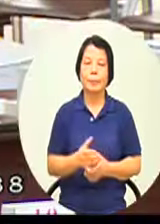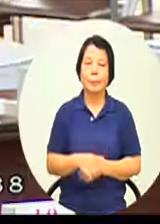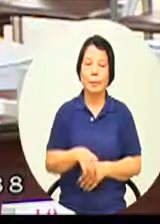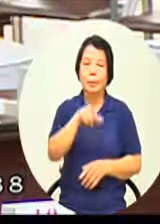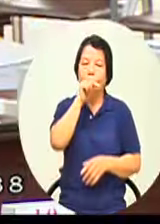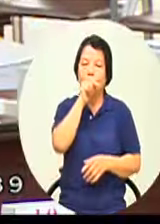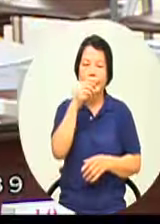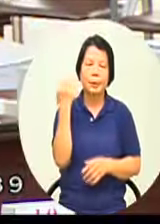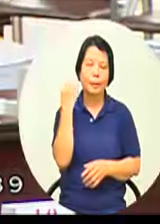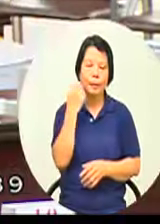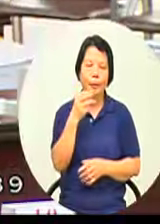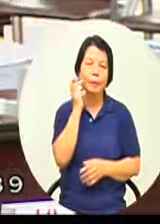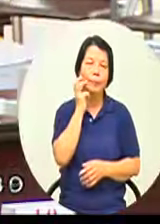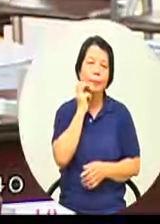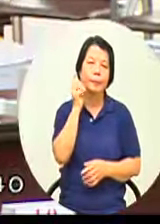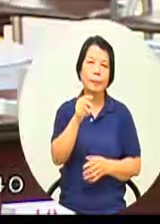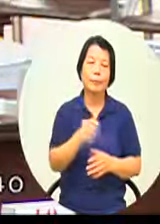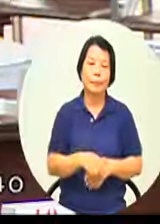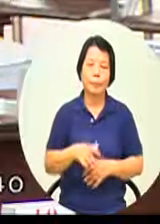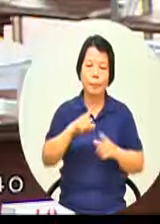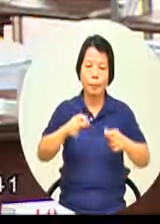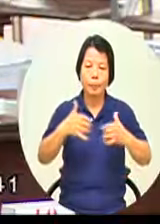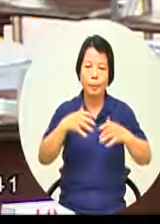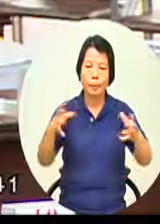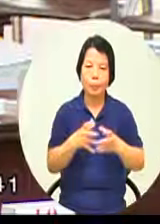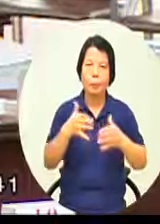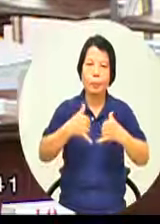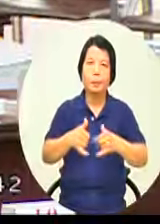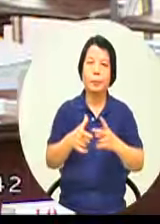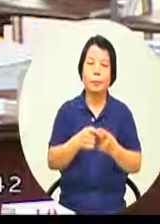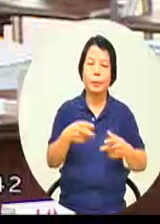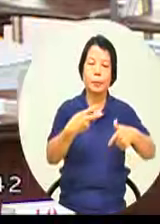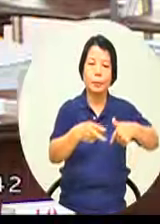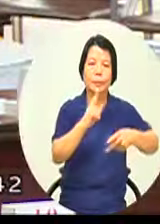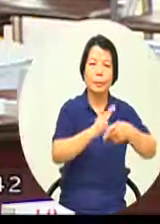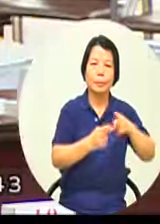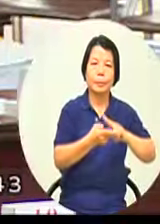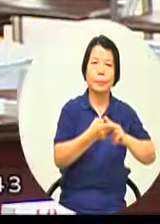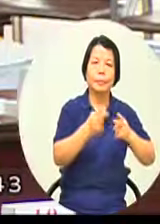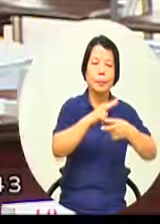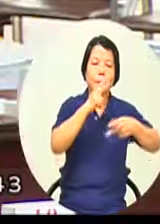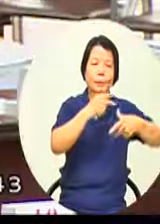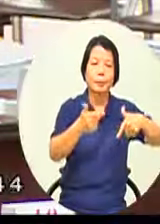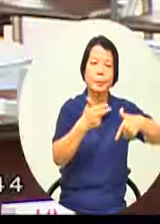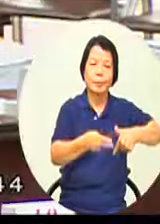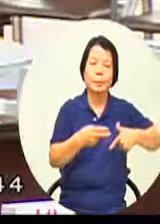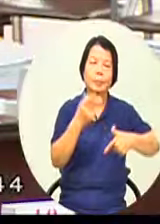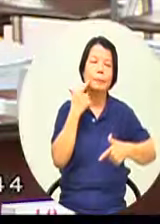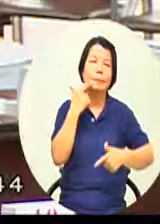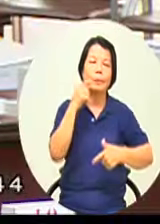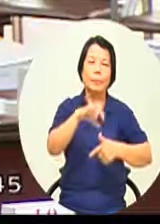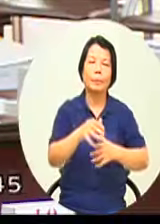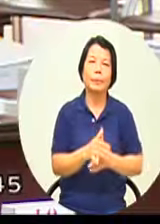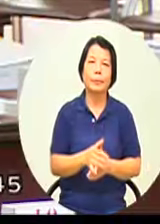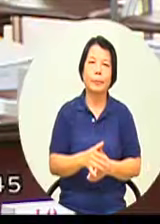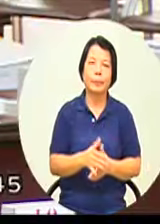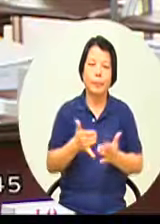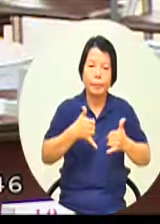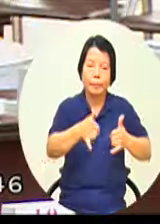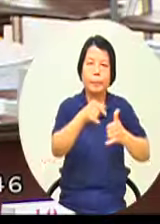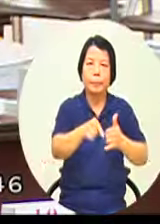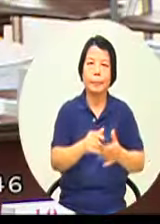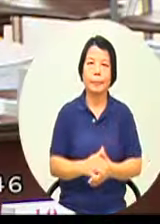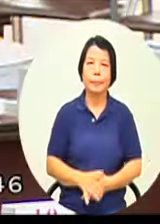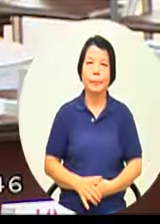东路啦，吼、哦，啊，迄、那个人民嘞，吼、哦，就是迄、那个迄、那个高级个街条点点吼，一